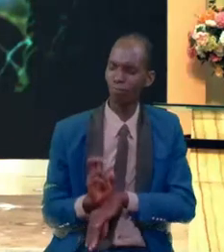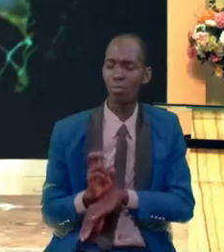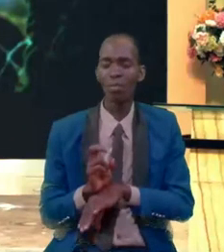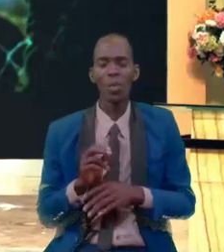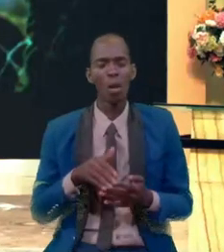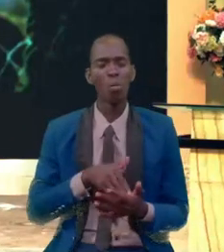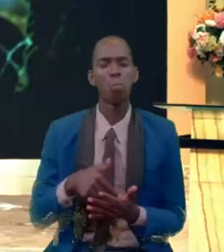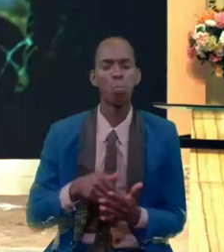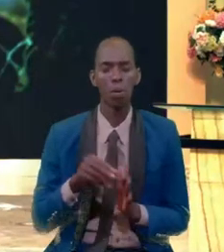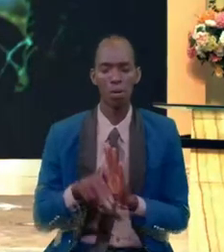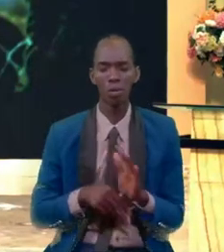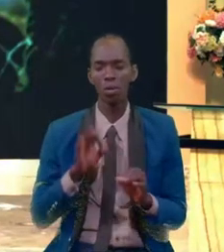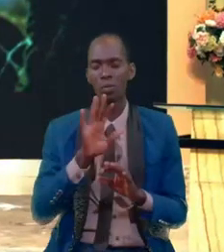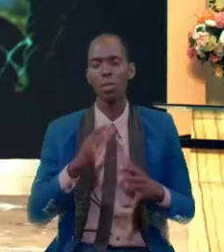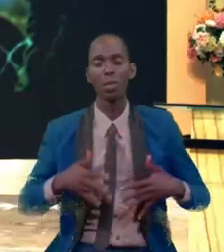Il va vous délivrer